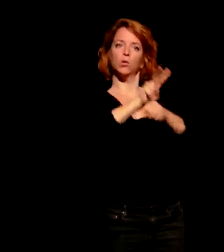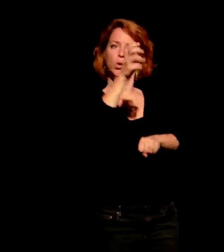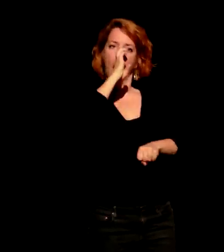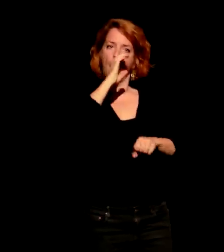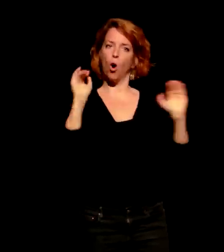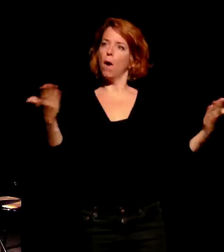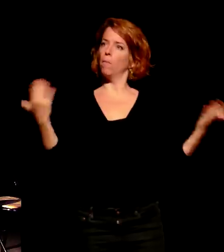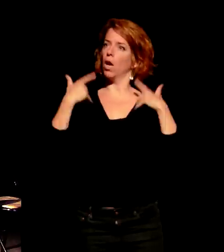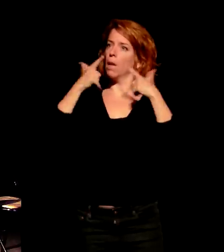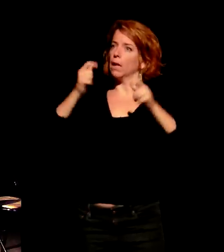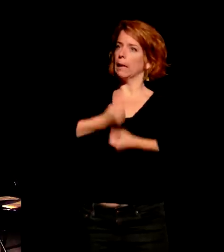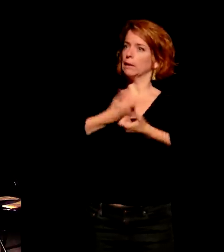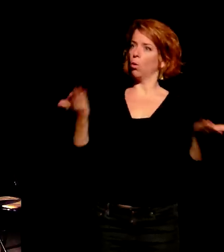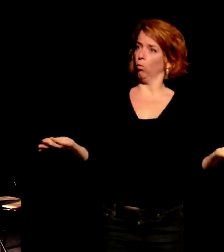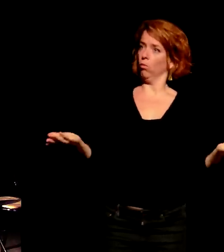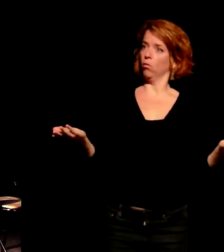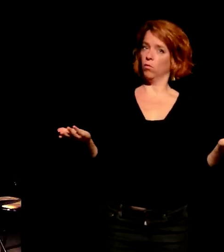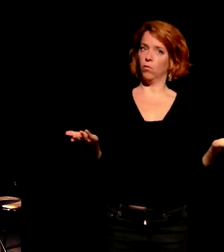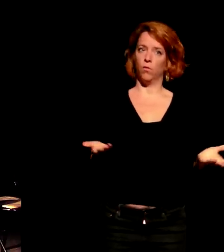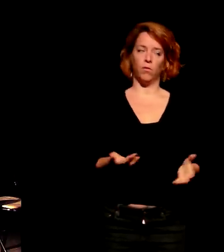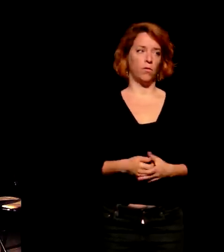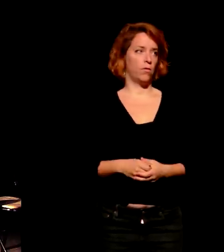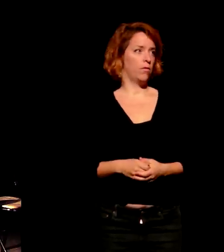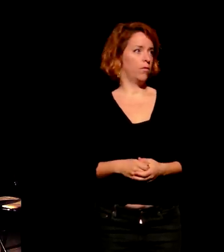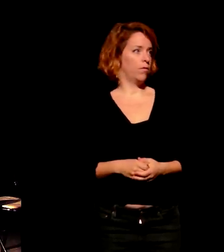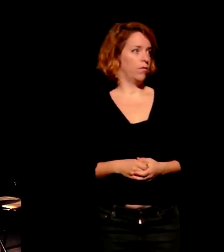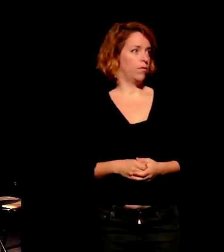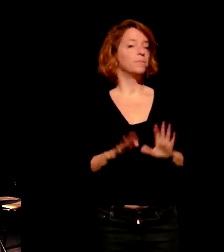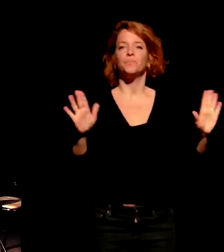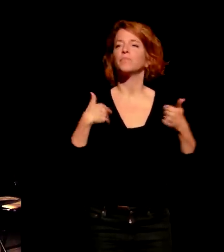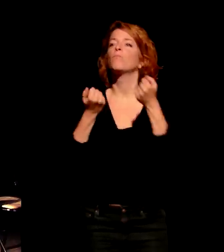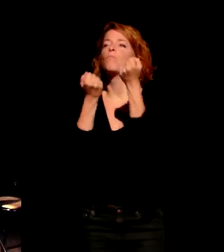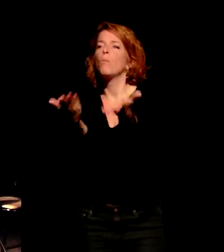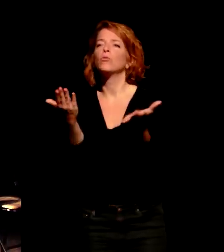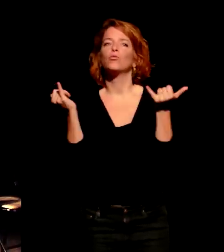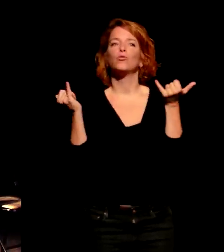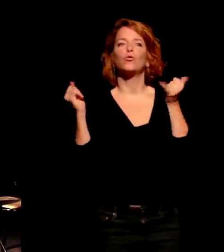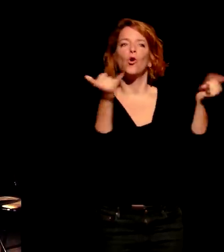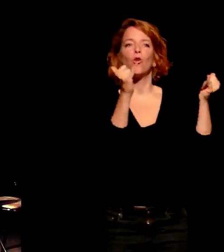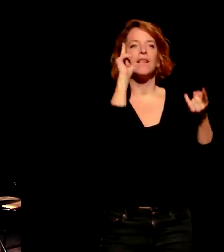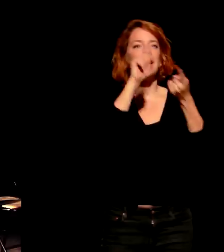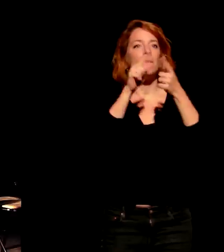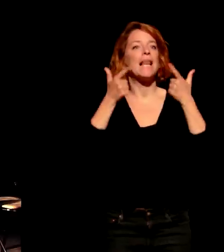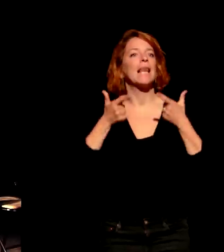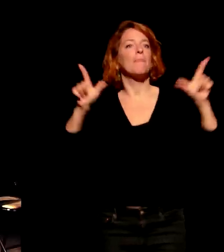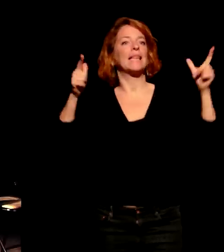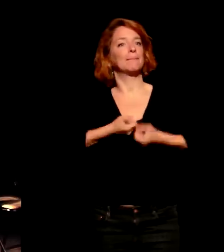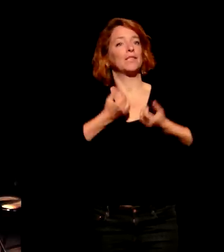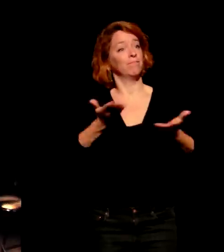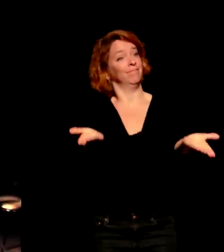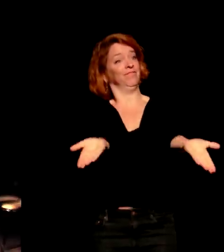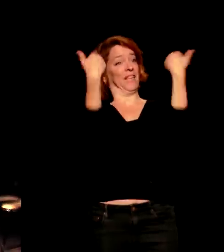même. Liberté d'expression. Alors, je vous propose un petit jeu. Un petit jeu sur la liberté d'expression. Je vous propose de vous lever et